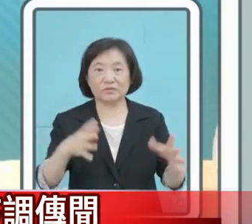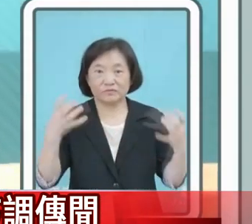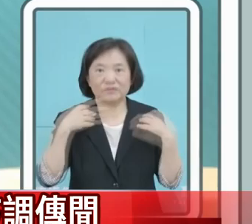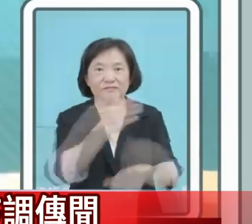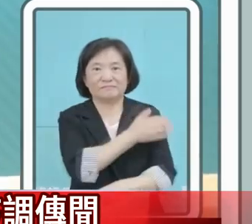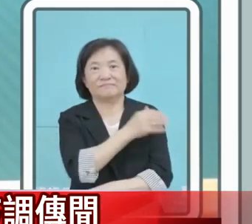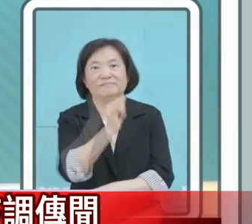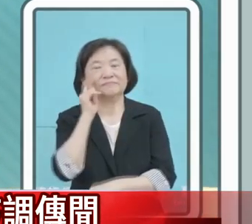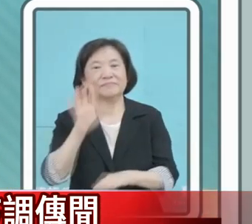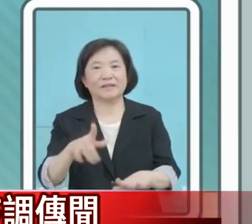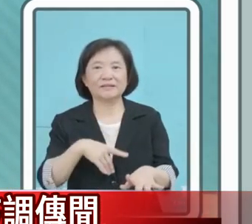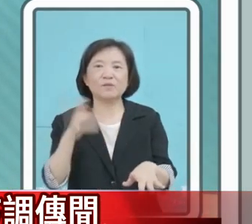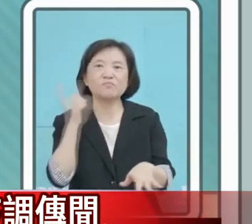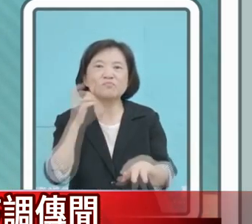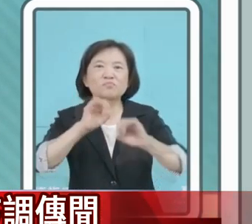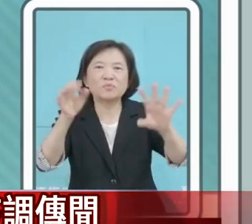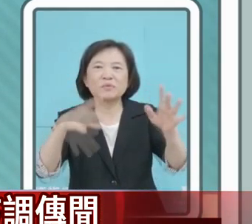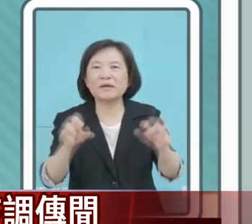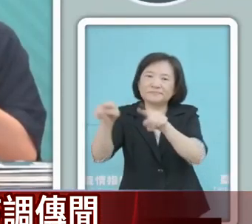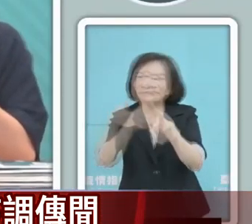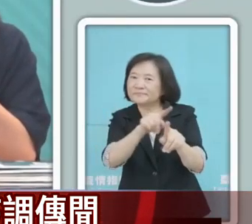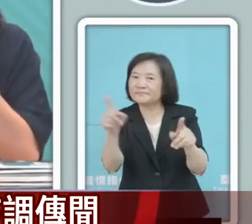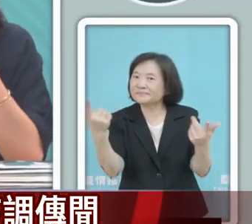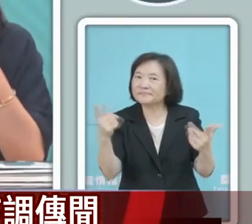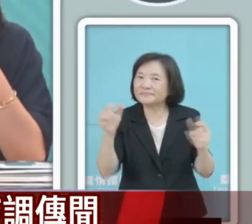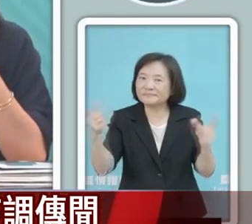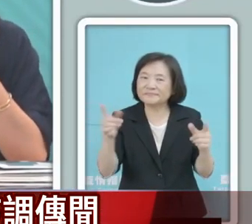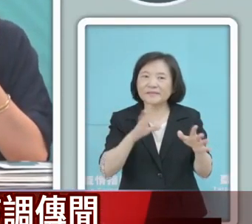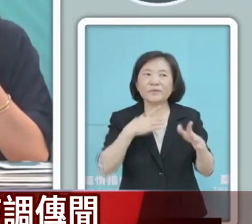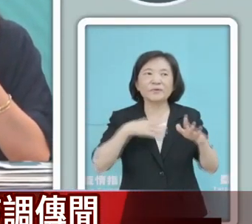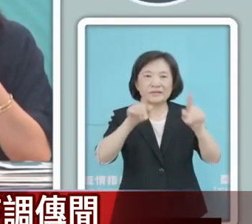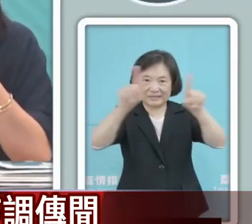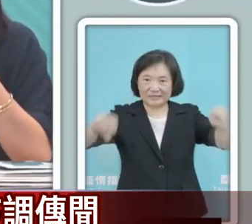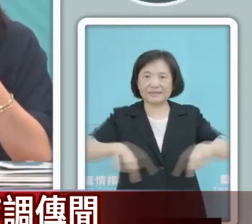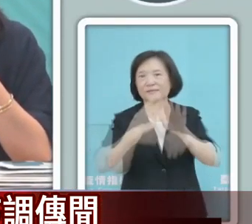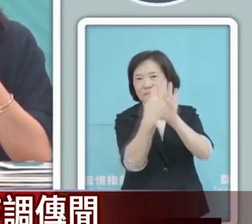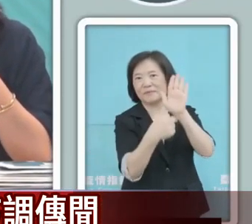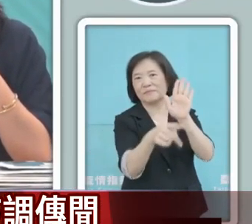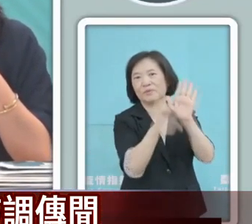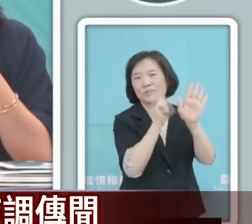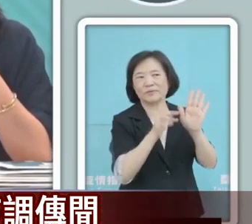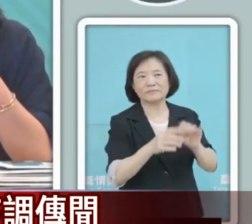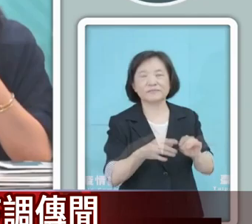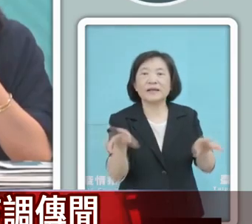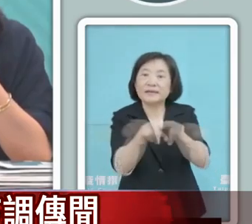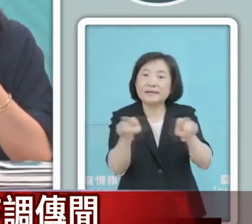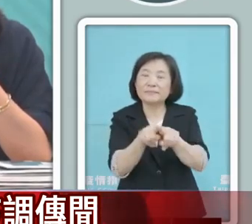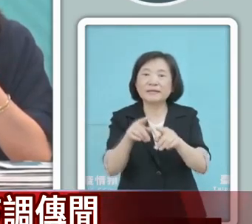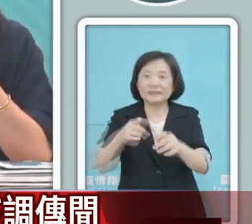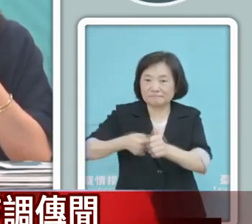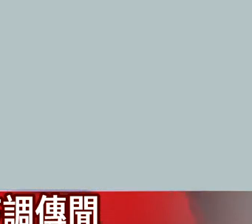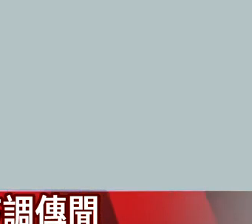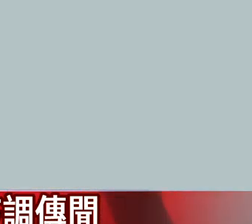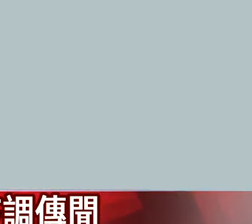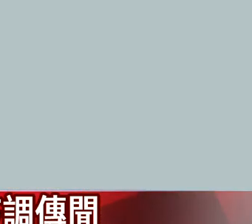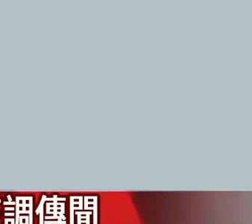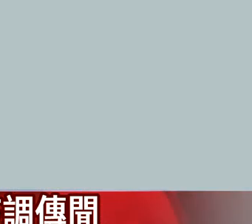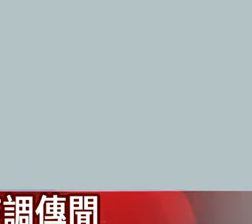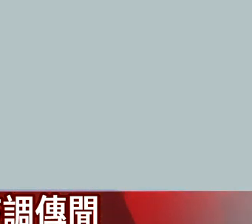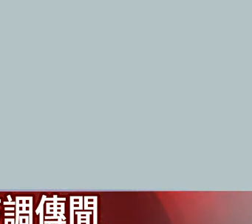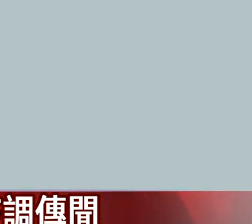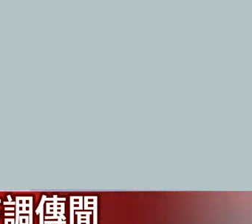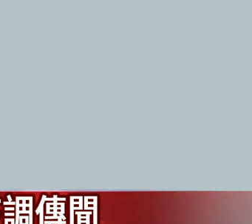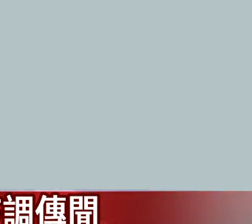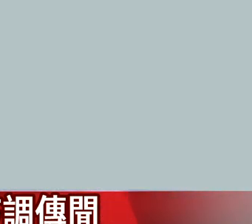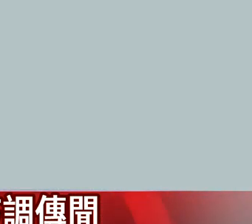闻，发言人陈志涵也严正驳斥，表示市府不仅以确诊者为中心做同心圆疫调，就连不需隔离者也